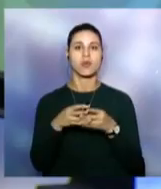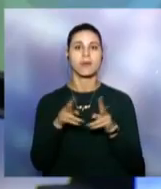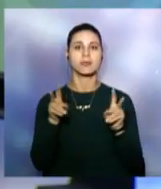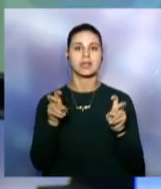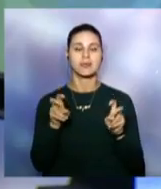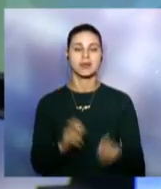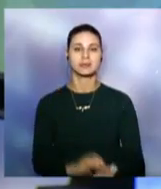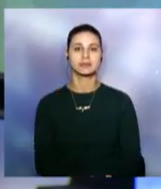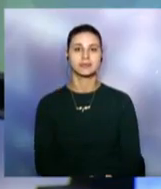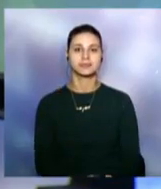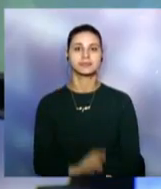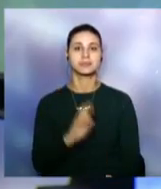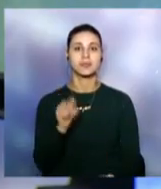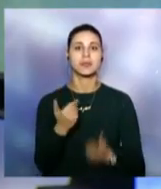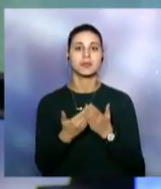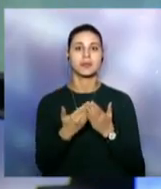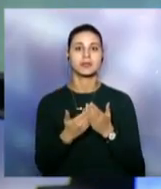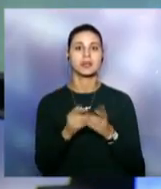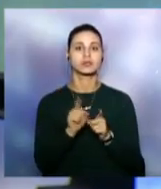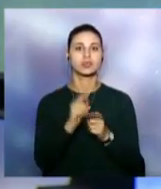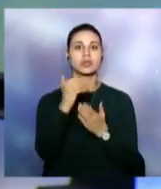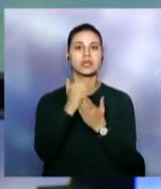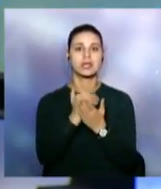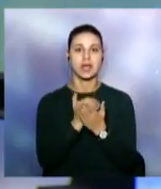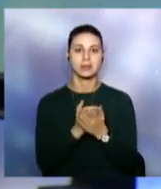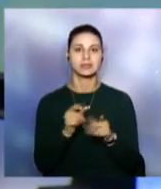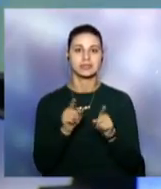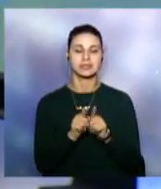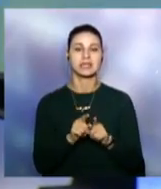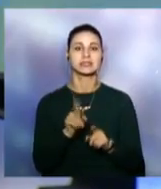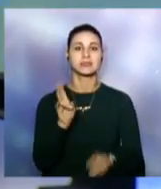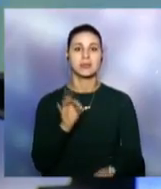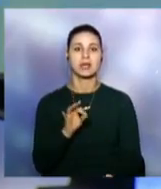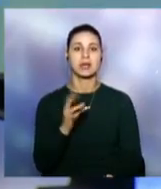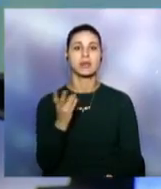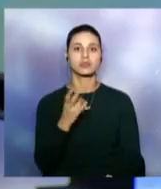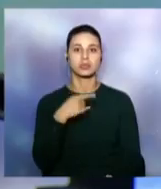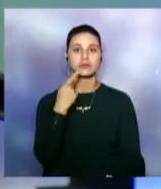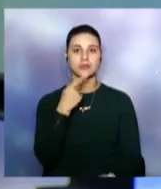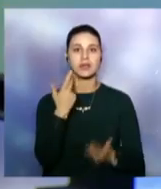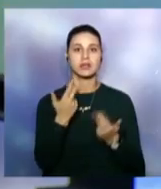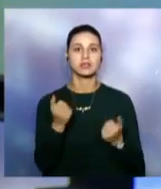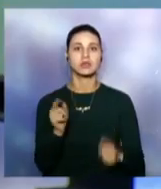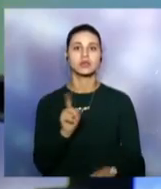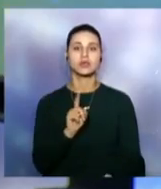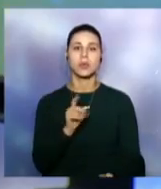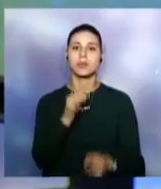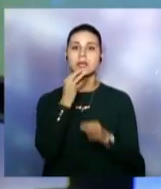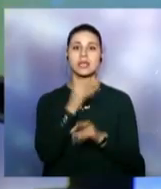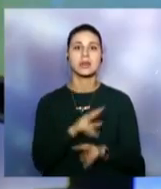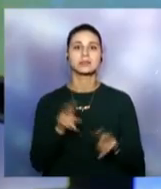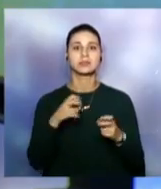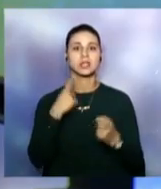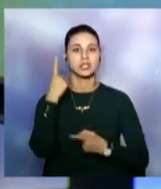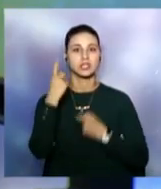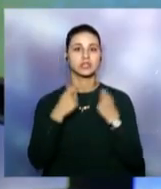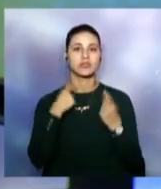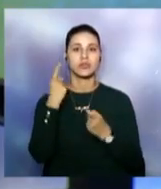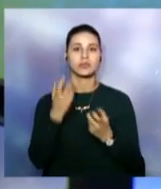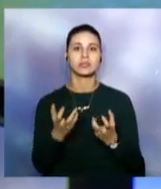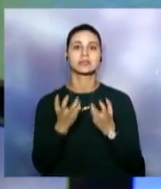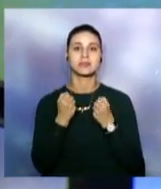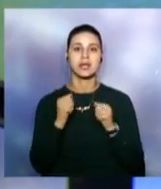თემებს და მათ შორის გრაფიკსაც, ბატონო მერაბ. თუმცა უნდა ვაღიაროთ, რომ ნებისმიერი ინფორმაციის